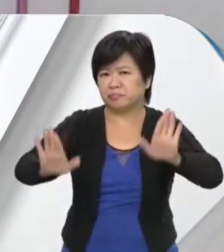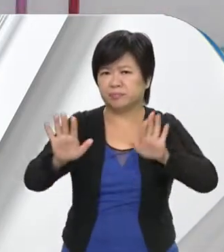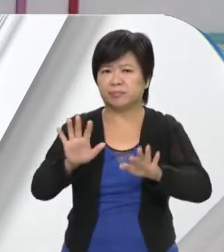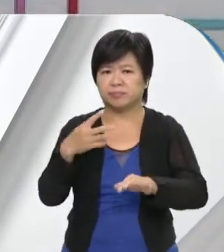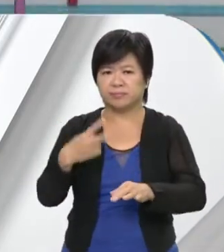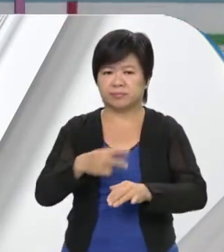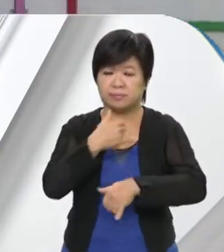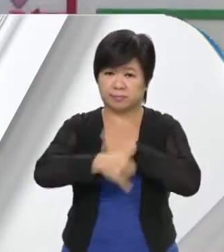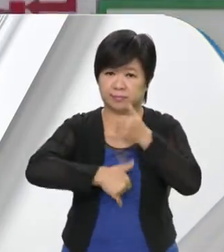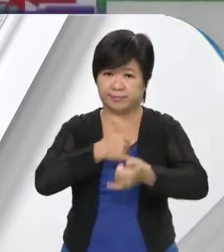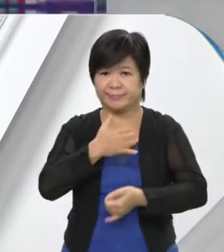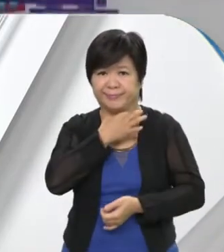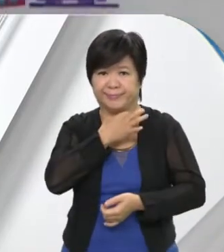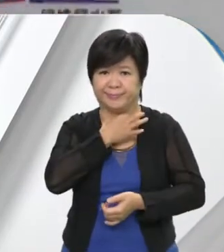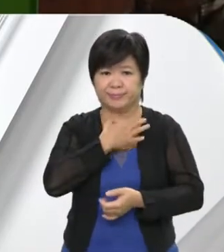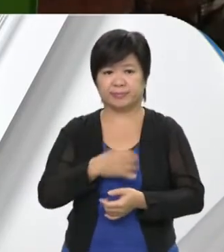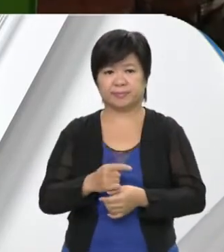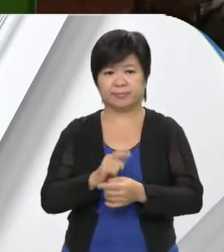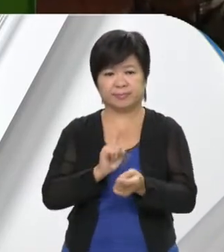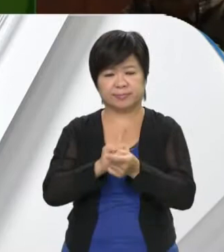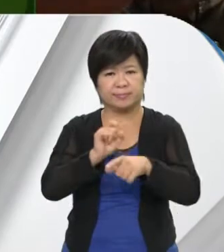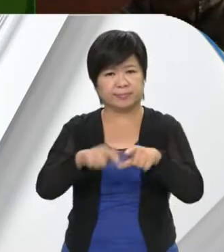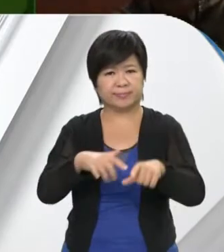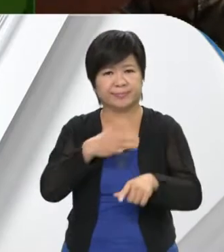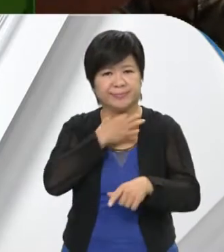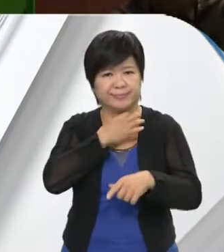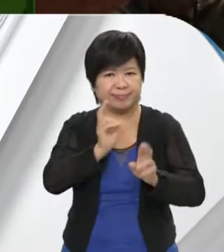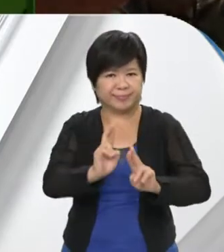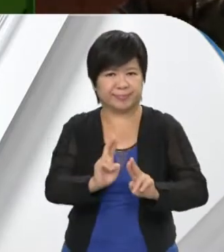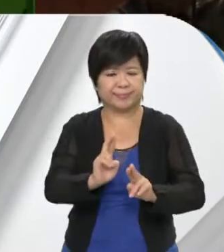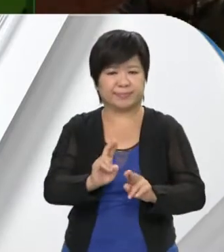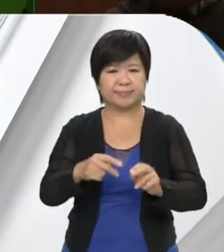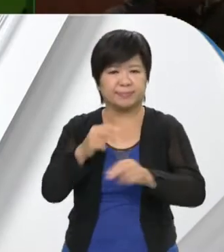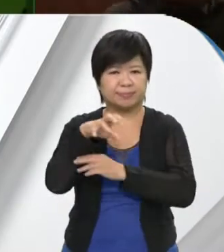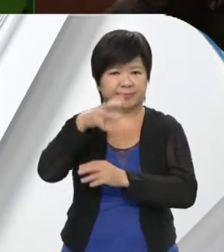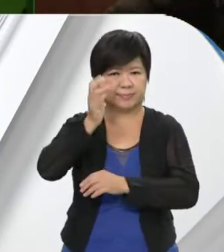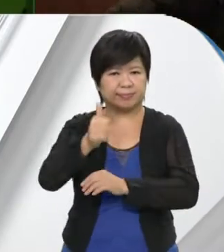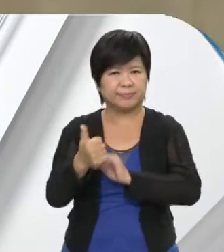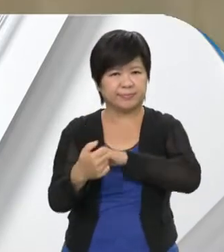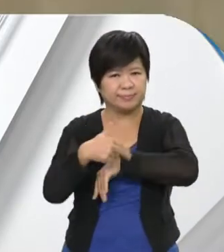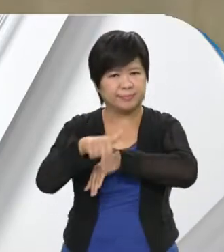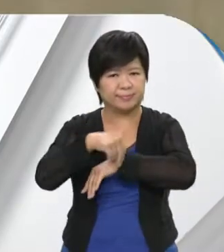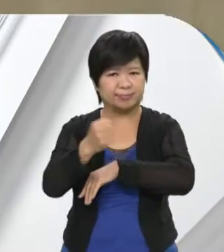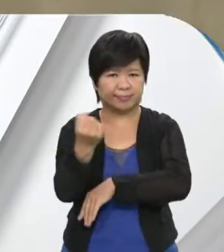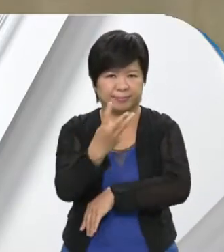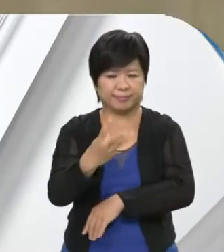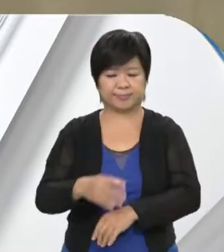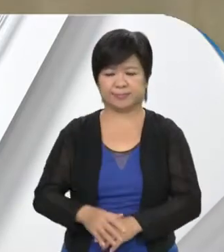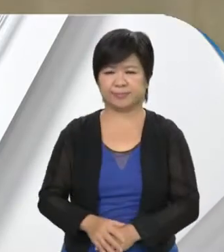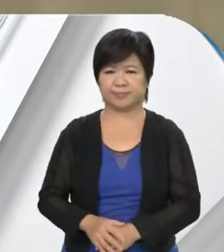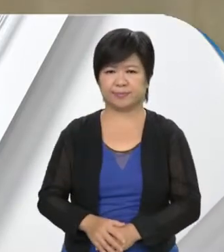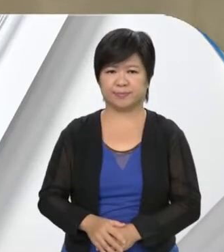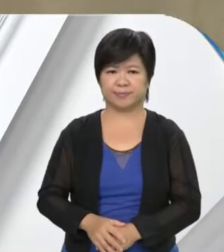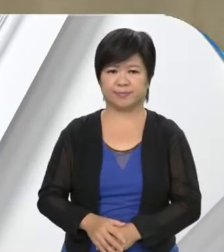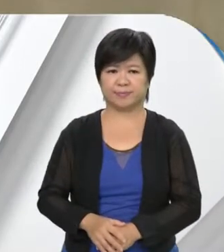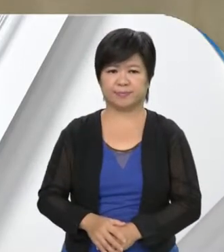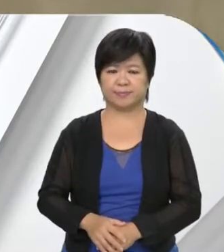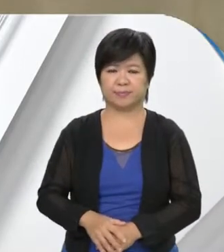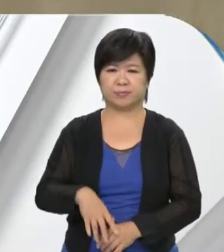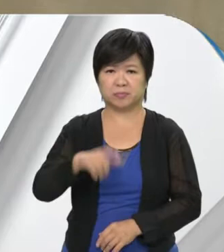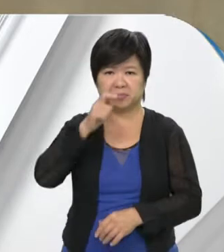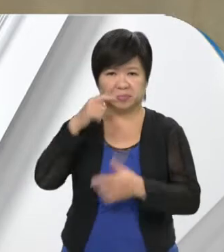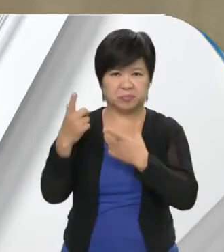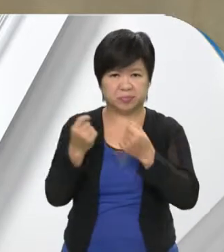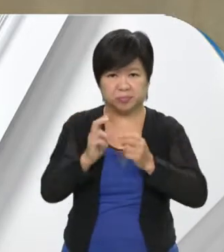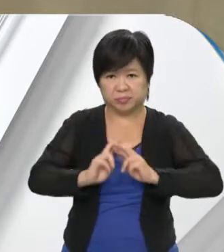到民生需求。对产业欠电的问题，行政总裁陈德内提出三大策略。 我们稳定供电